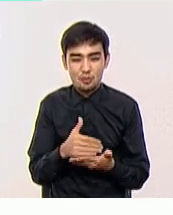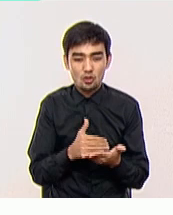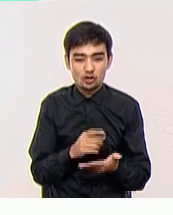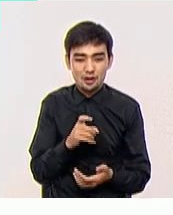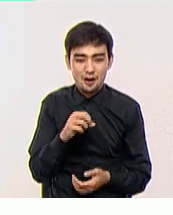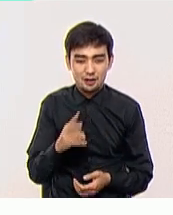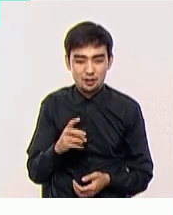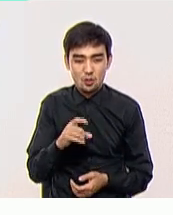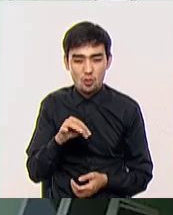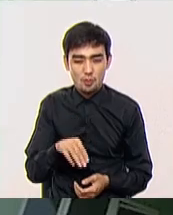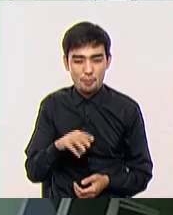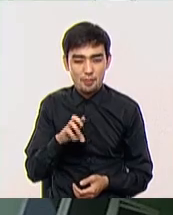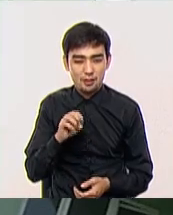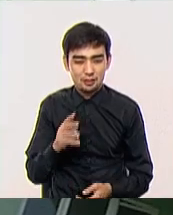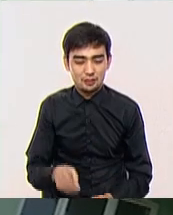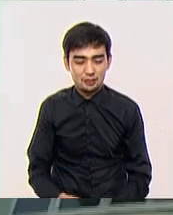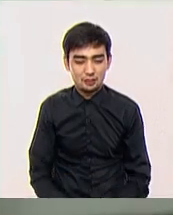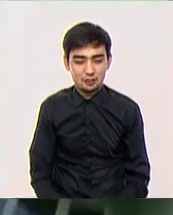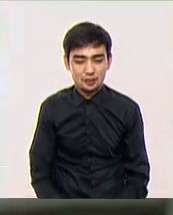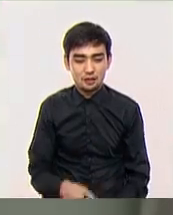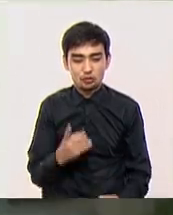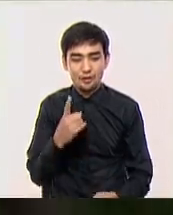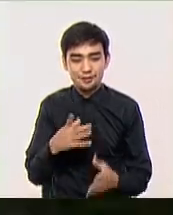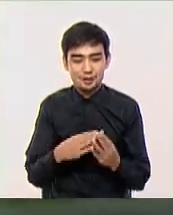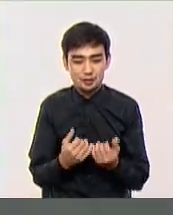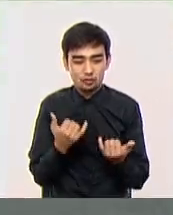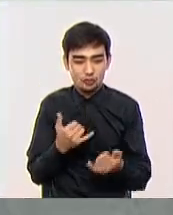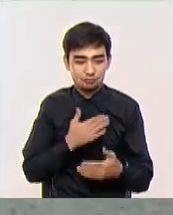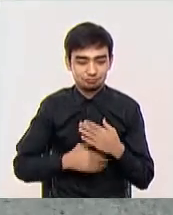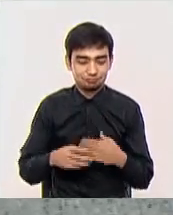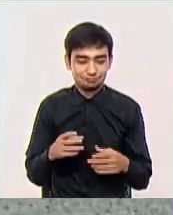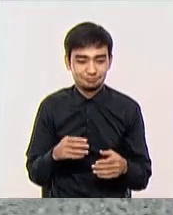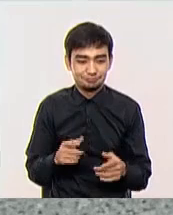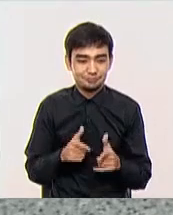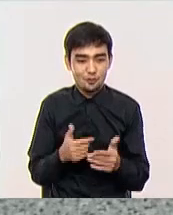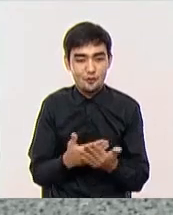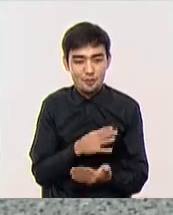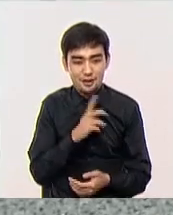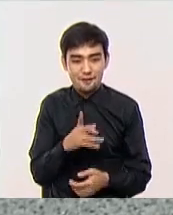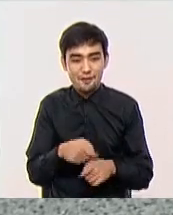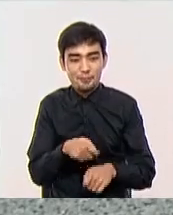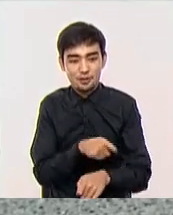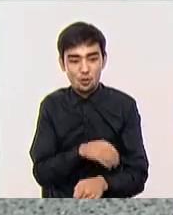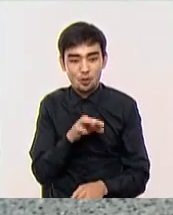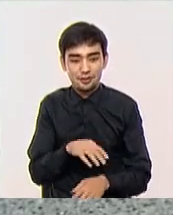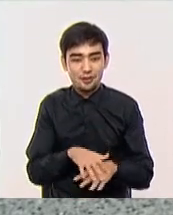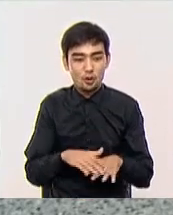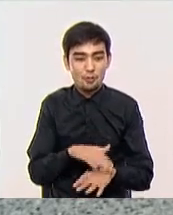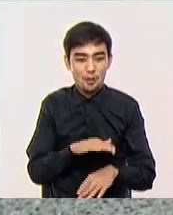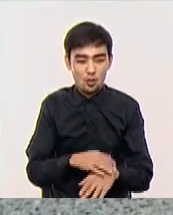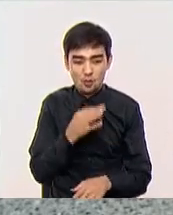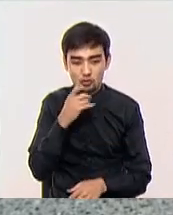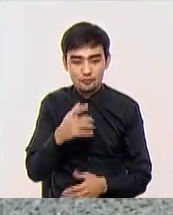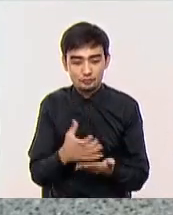«Халык Хоумбанк». Еще одна семья сегодня празднует новоселье. Выиграть квадратные метры от «Халык-банк» может